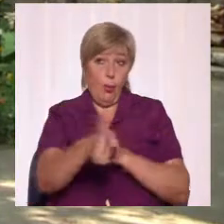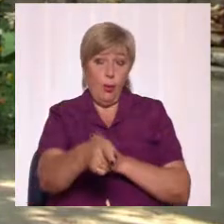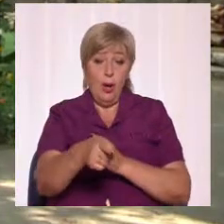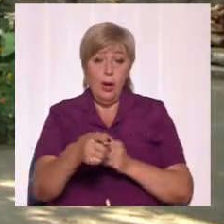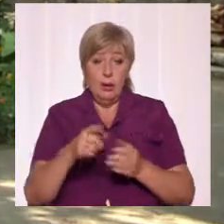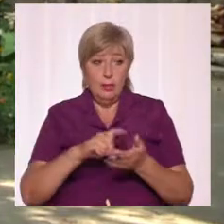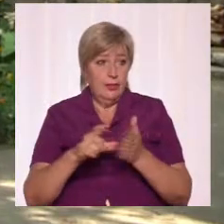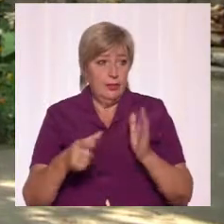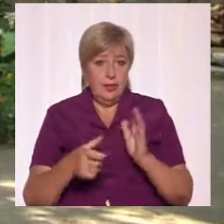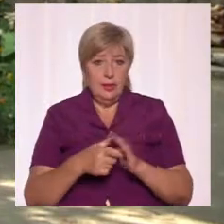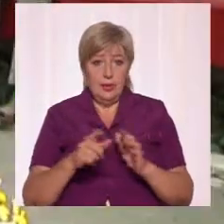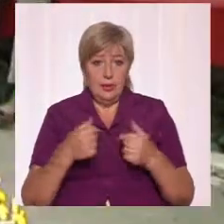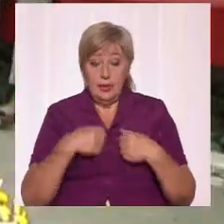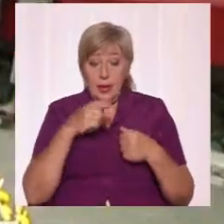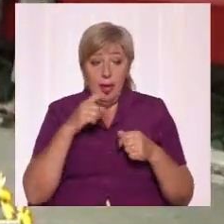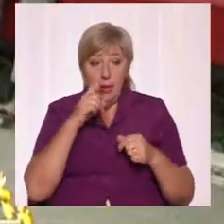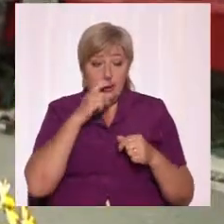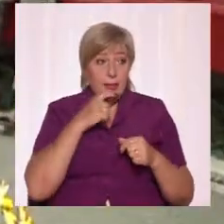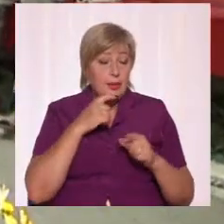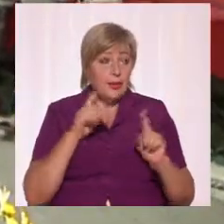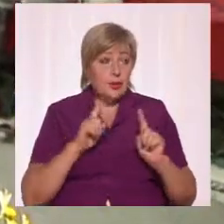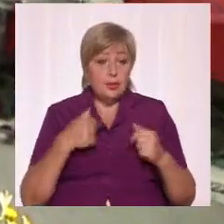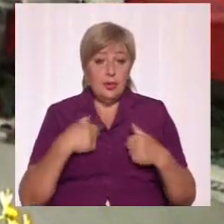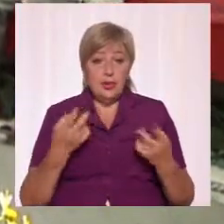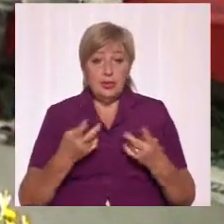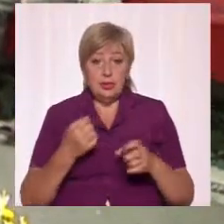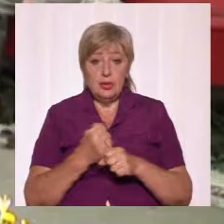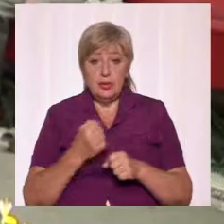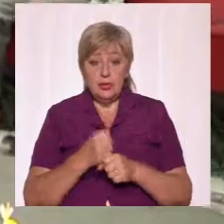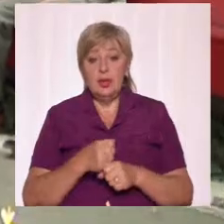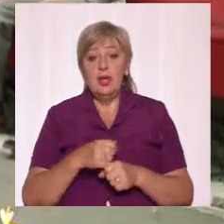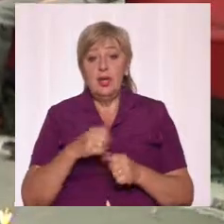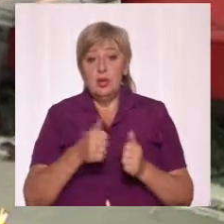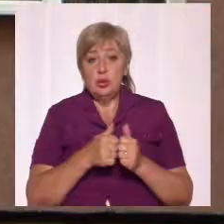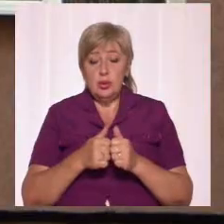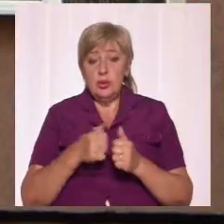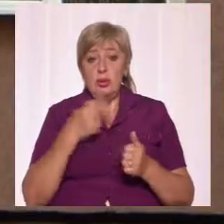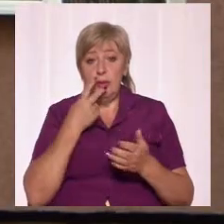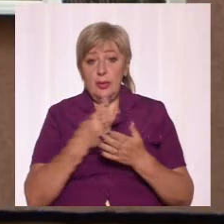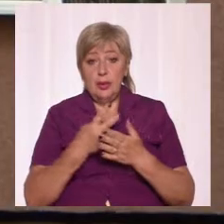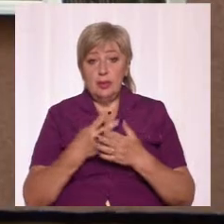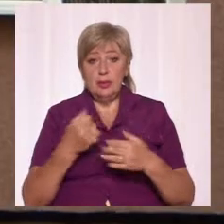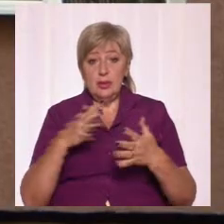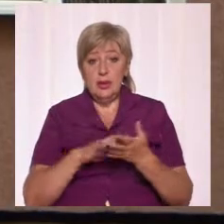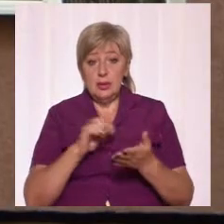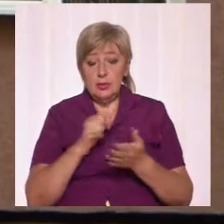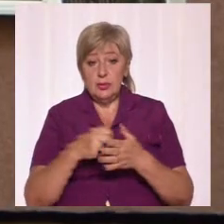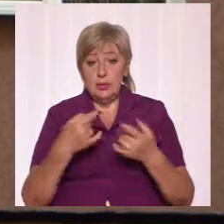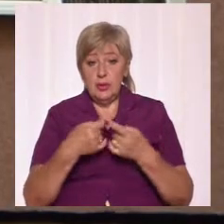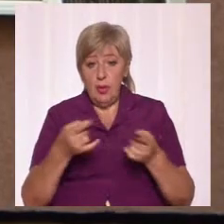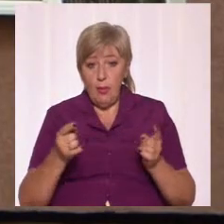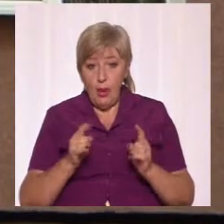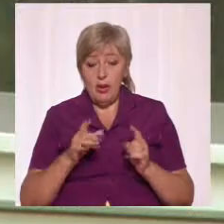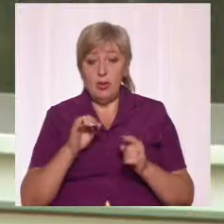могла зрозуміти, що мені треба робити. Сусіди показують на понівечений балкон на другому поверсі. Мешканці будинку